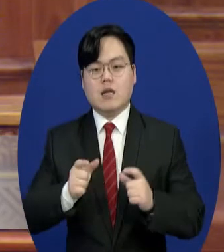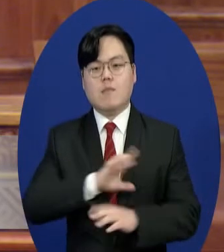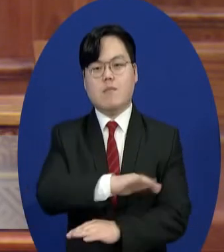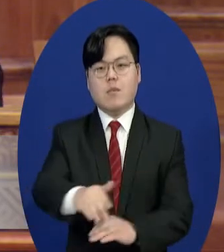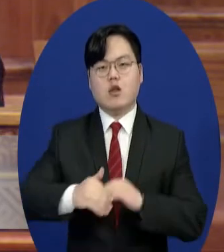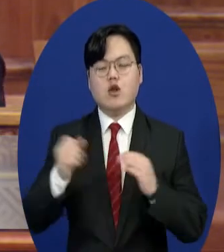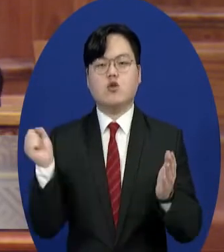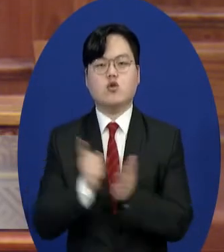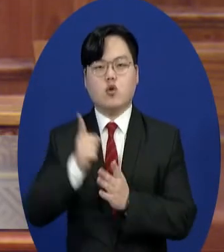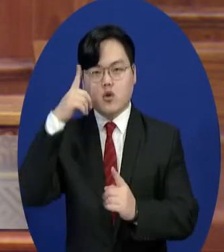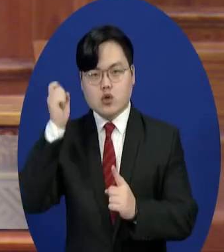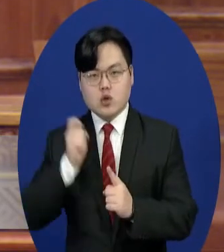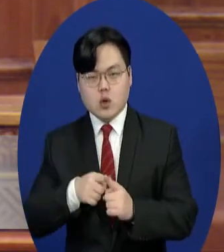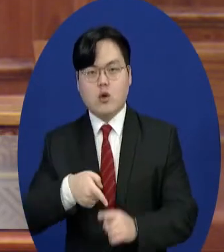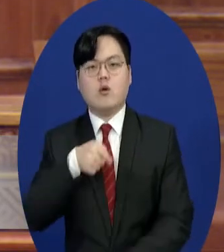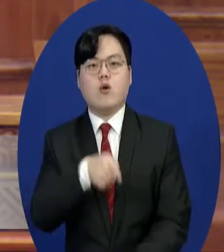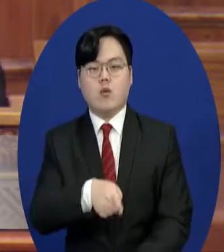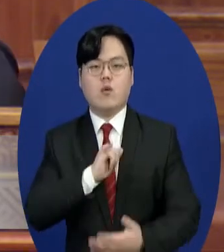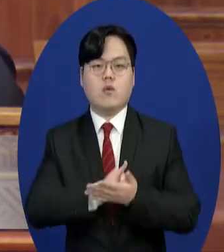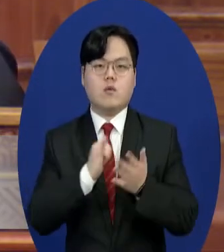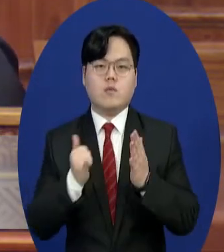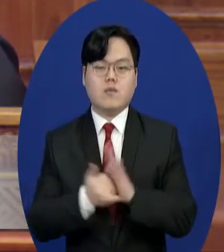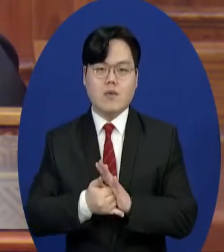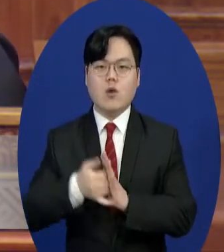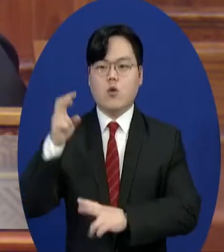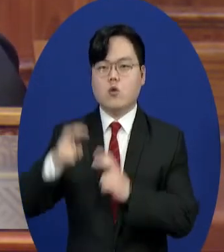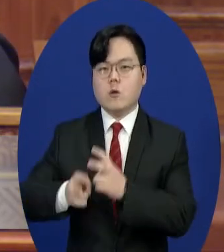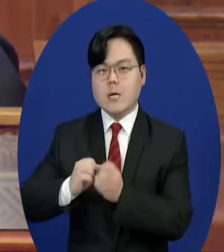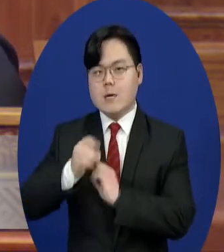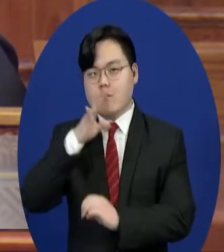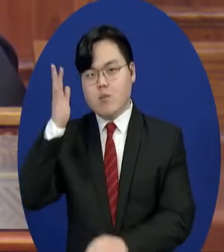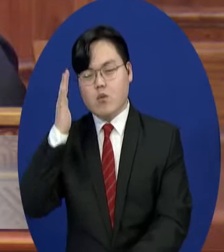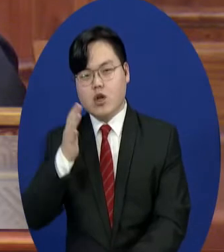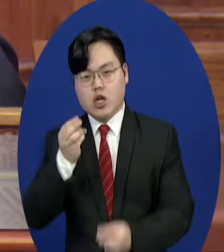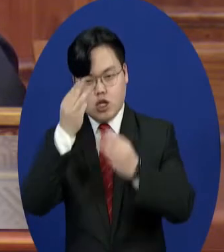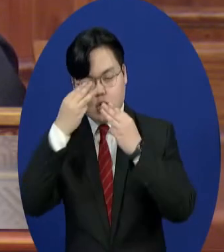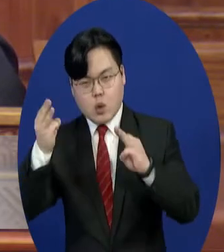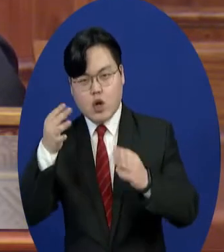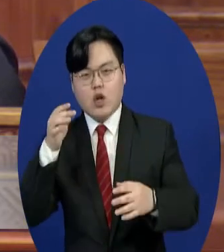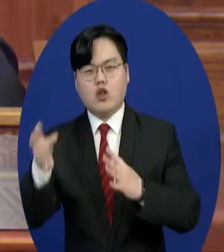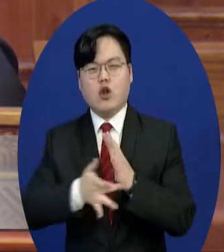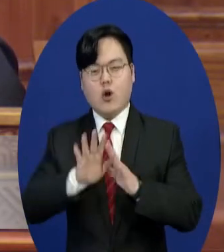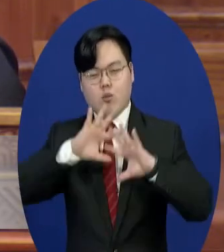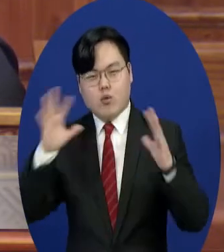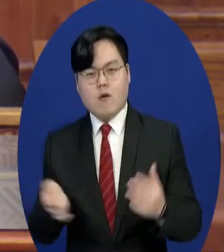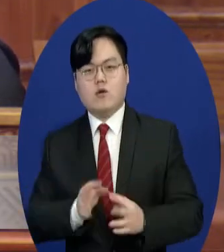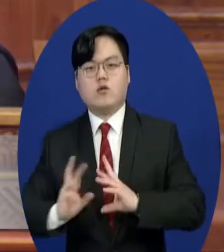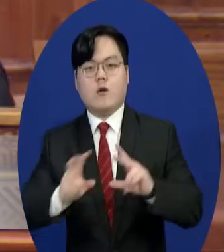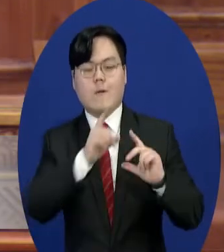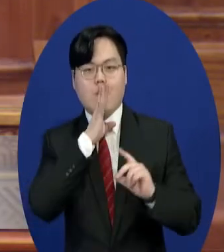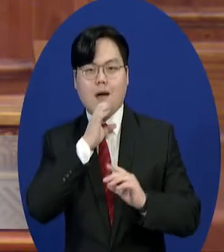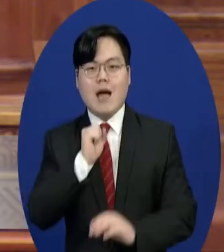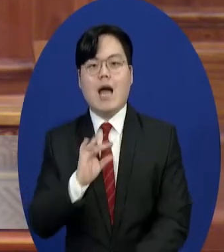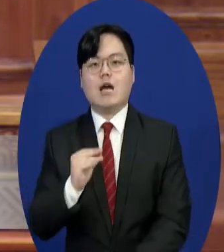байдлын чухал зорилтуудын нэг байх болно. Аж үйлдвэржүүлэх бодлого бол шинжлэх ухаан технологийн салбарыг бүрэн шинжлэх зорилт юм. Аж